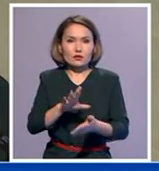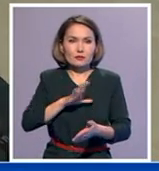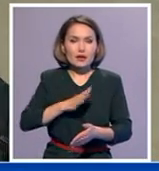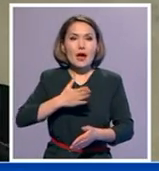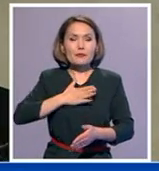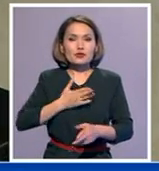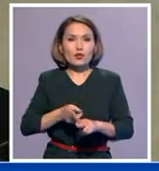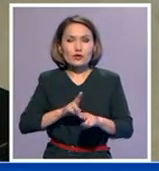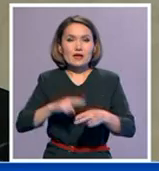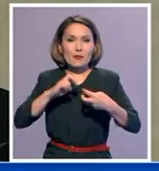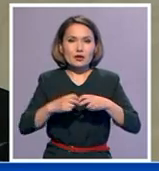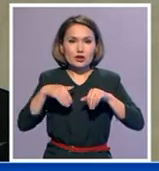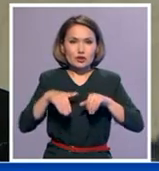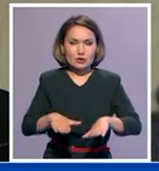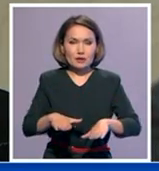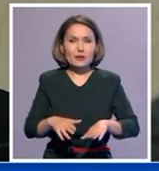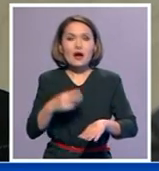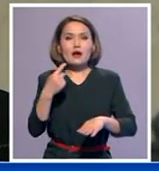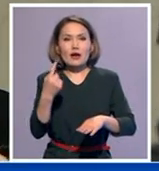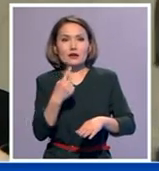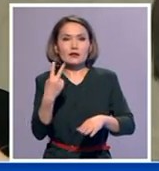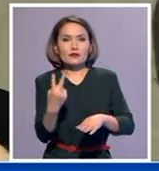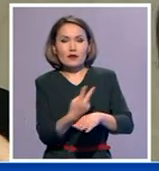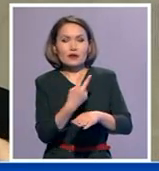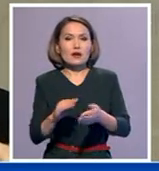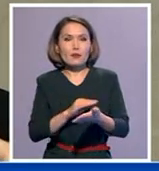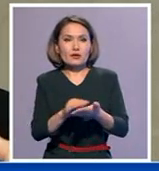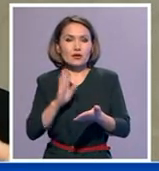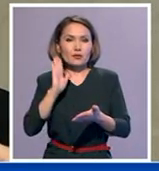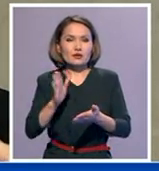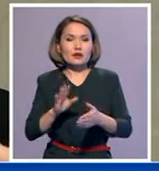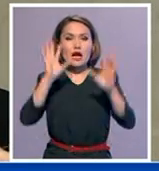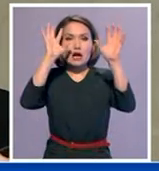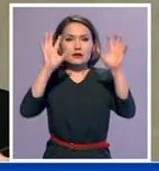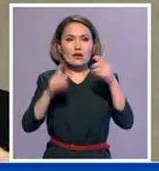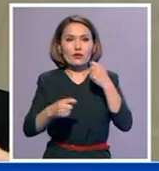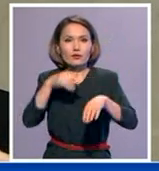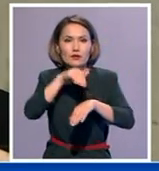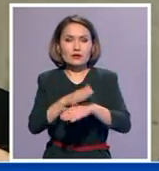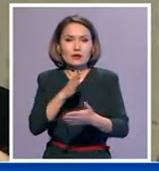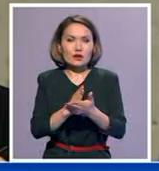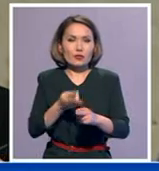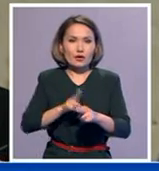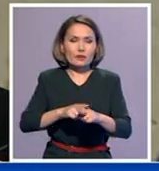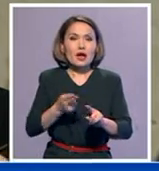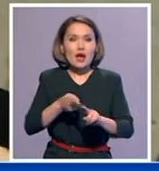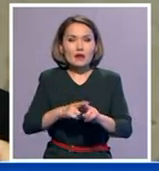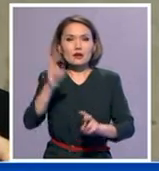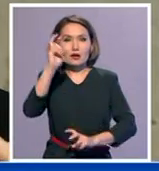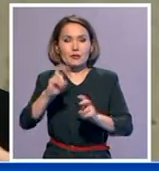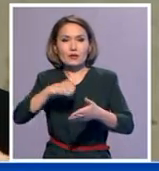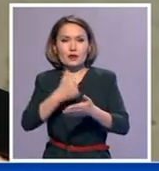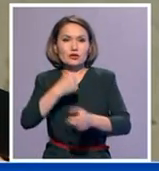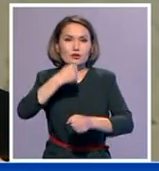де бір екі рет қайтарылатын болса, административтік кодексте 20 айлық есептік көрсеткіштен ең төменгісі 100-ге дейін,